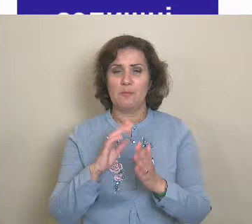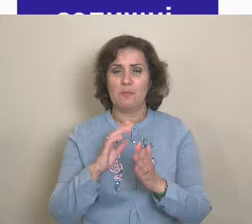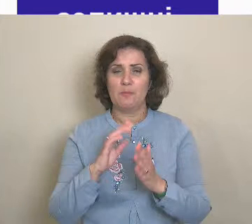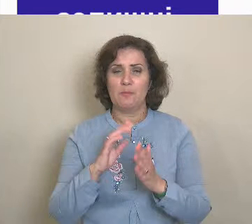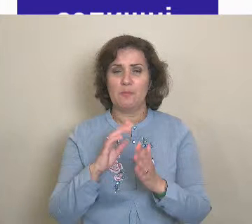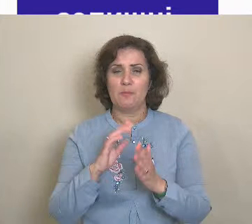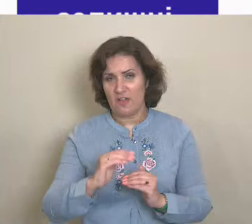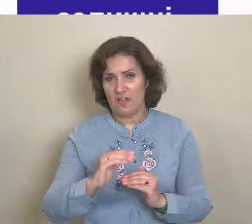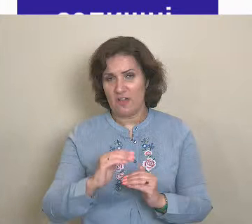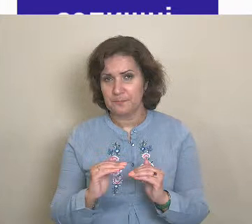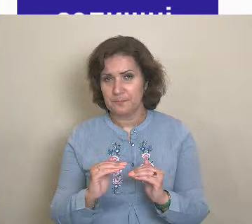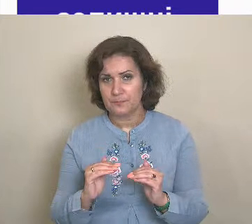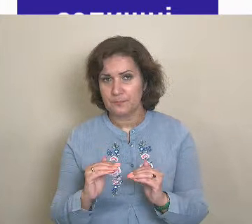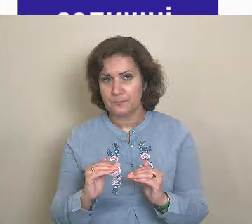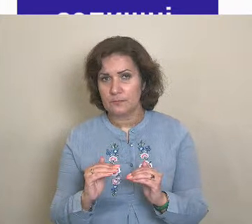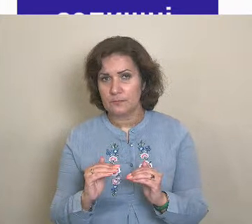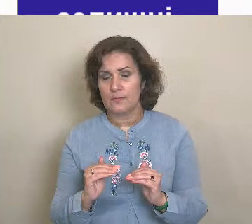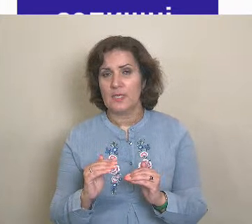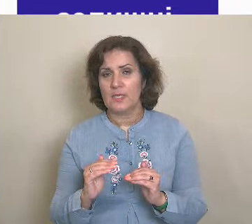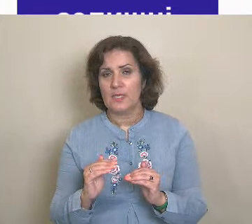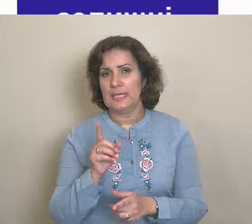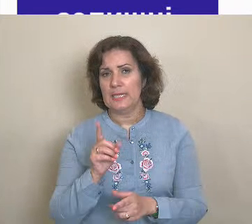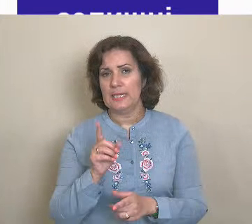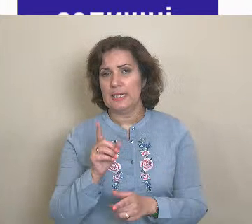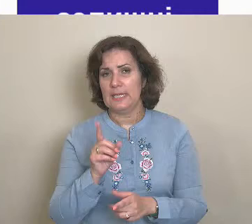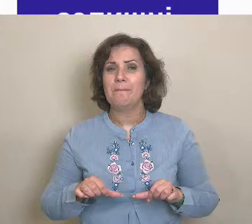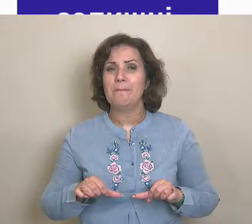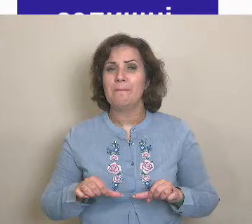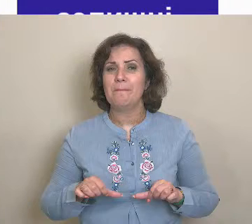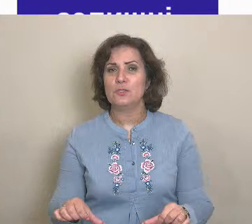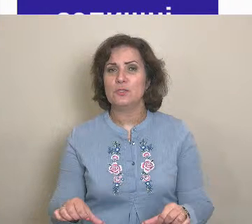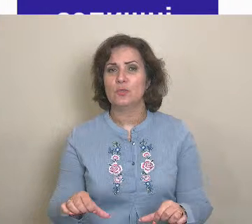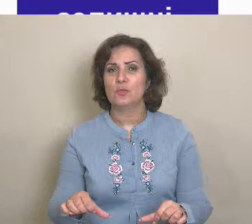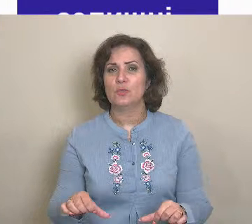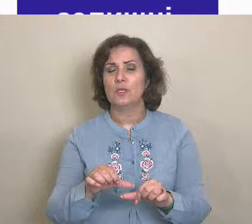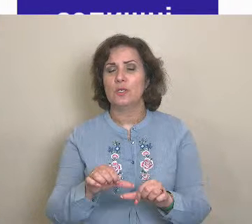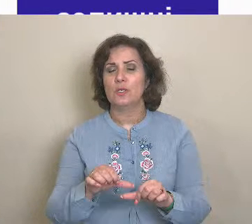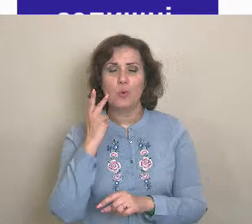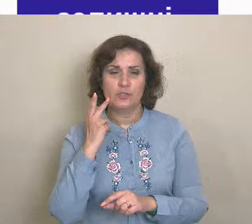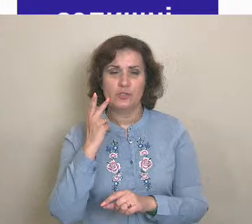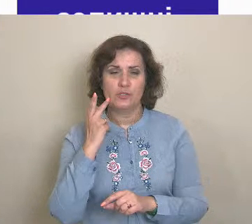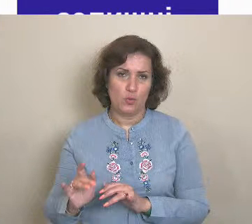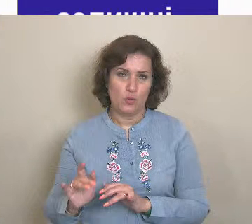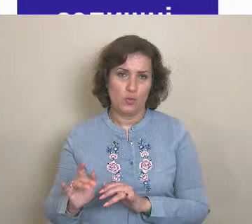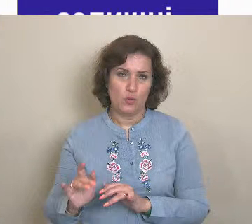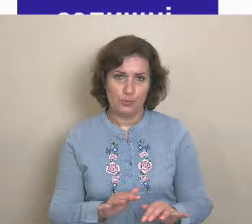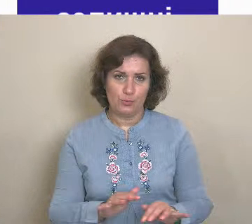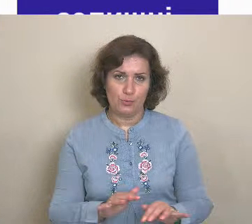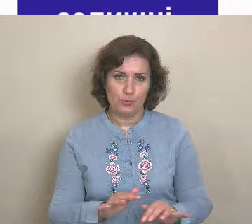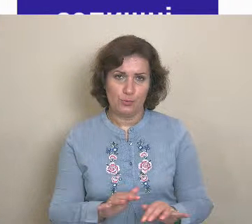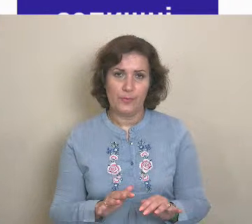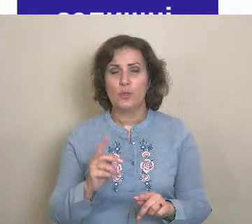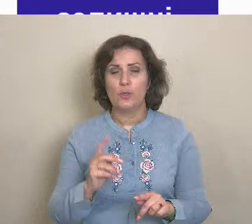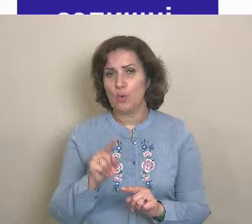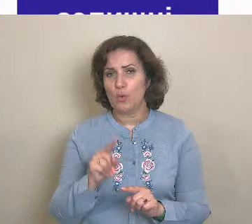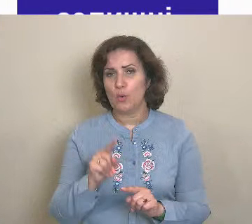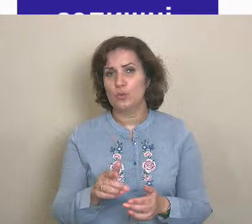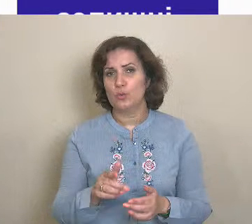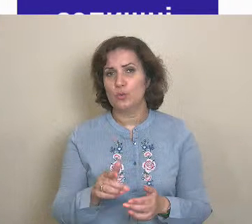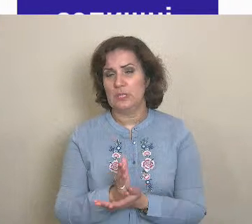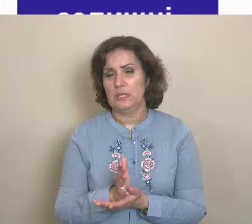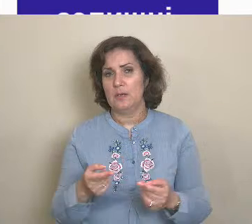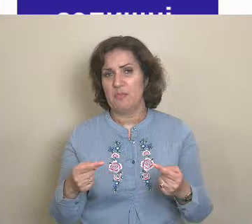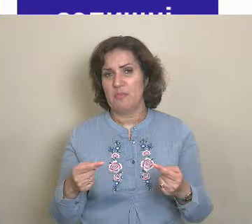вибори, то вона є комісією, на відміну від ОВК, саме постійно діючою. Тому тут є